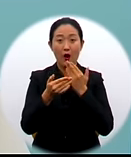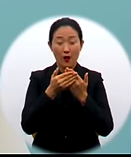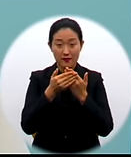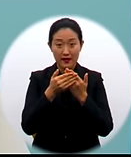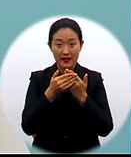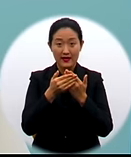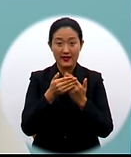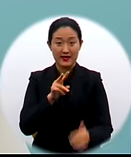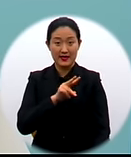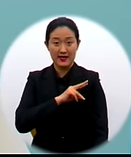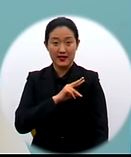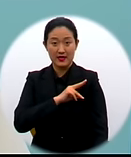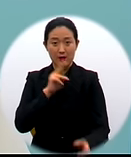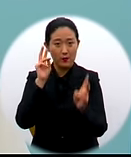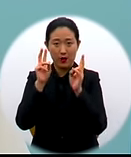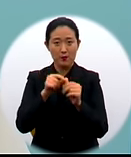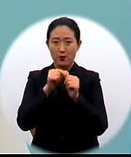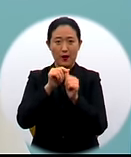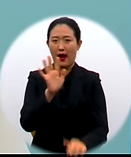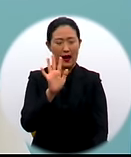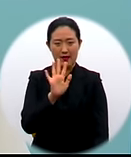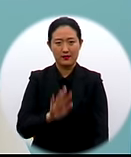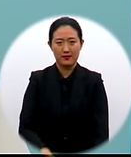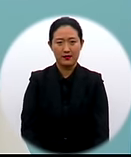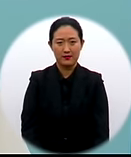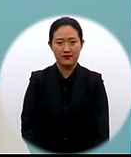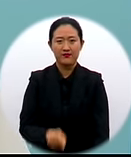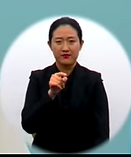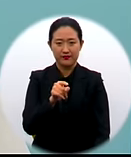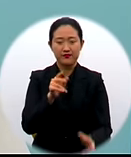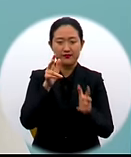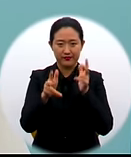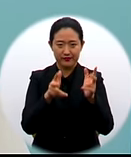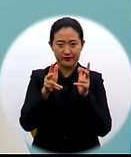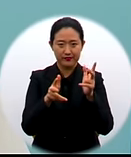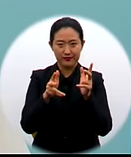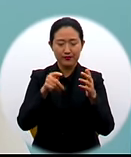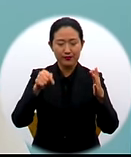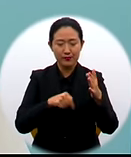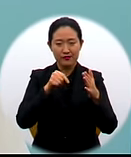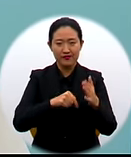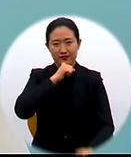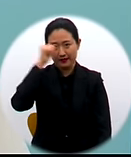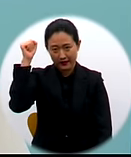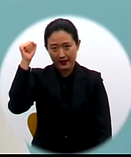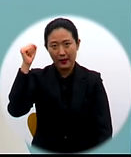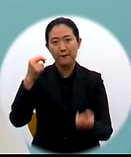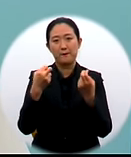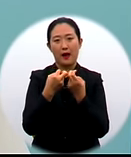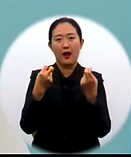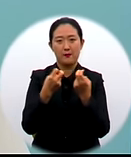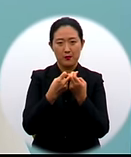경력직을 뽑아야 할 때, 2등 기업에서 사람을 뽑을까요? 그렇지 않습니다. 왜? 이 산업의 1등 기업은 이미 이 산업에서